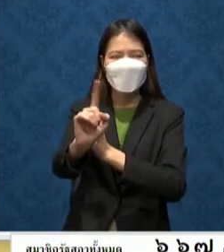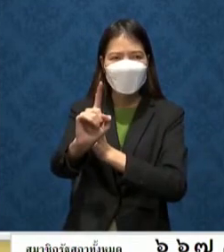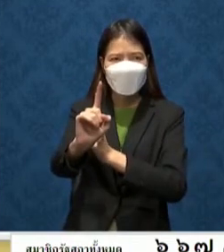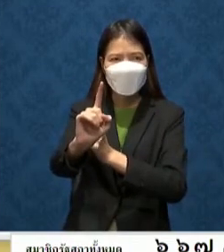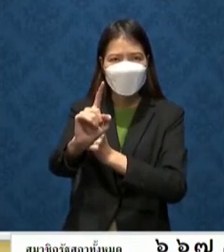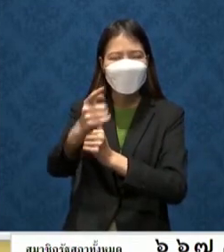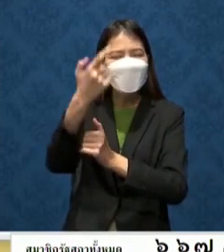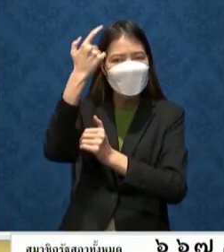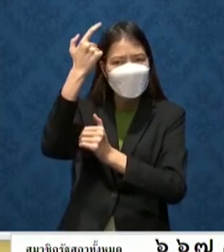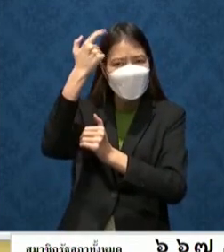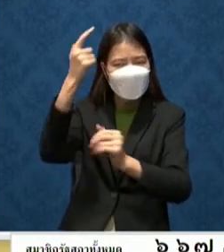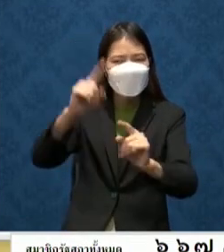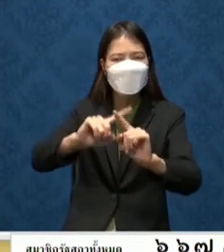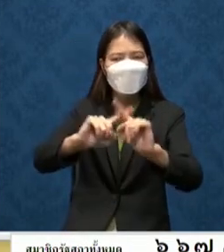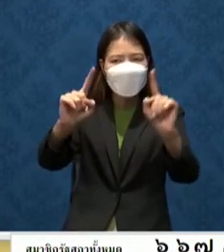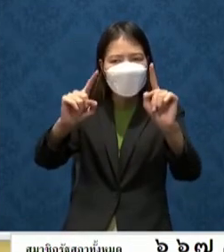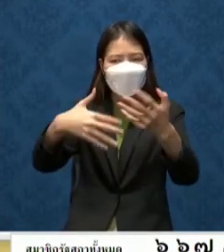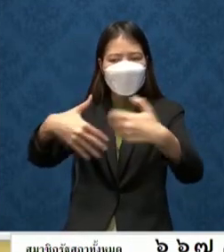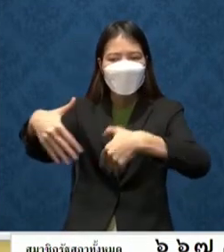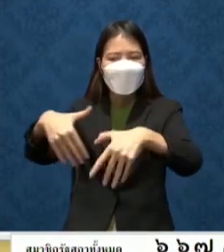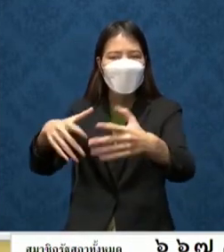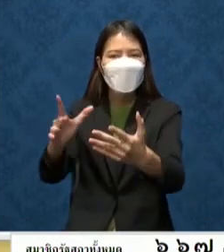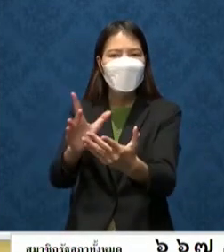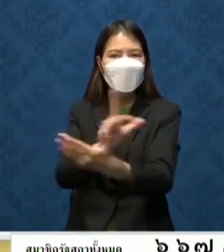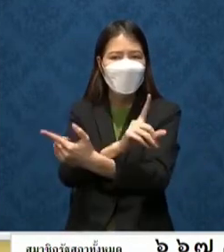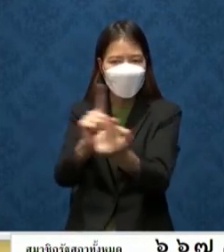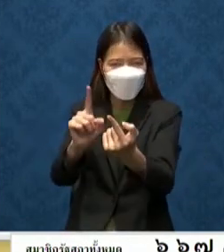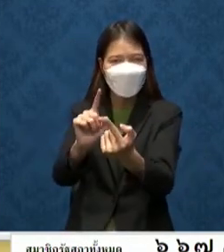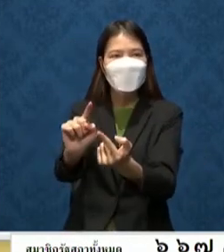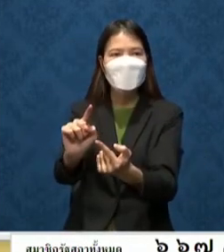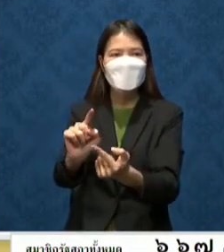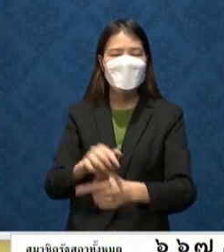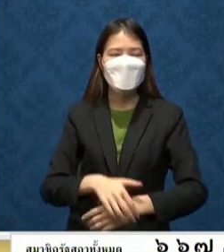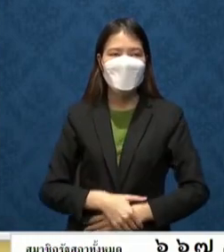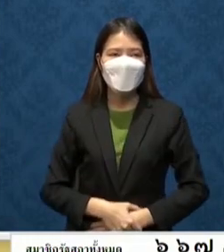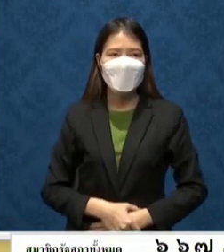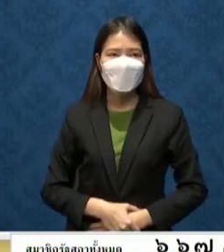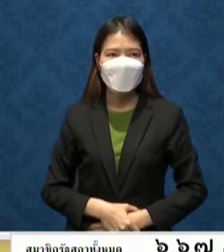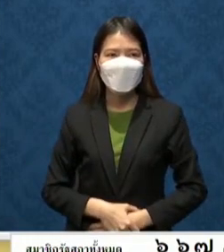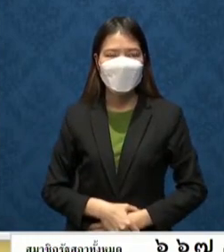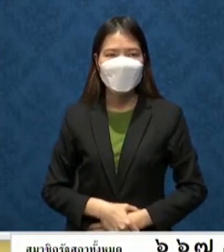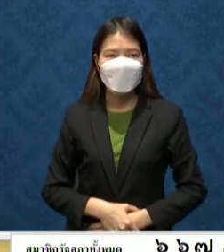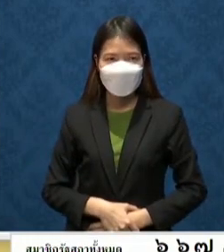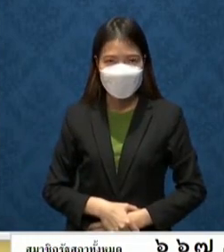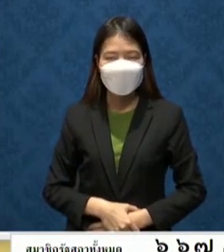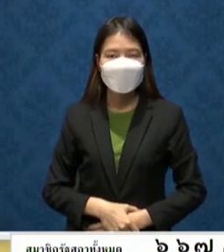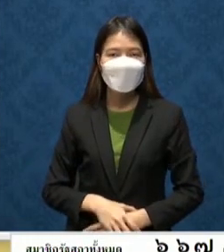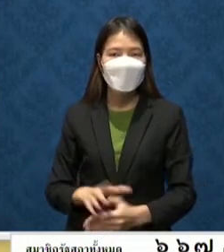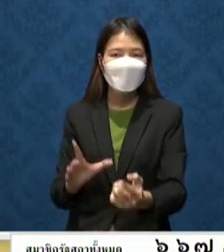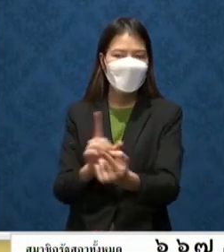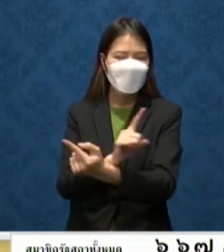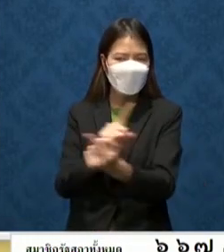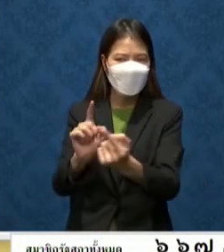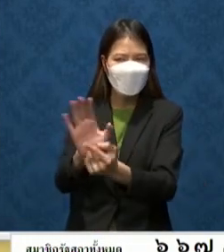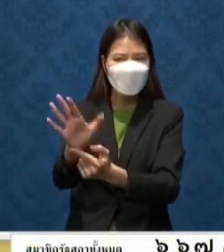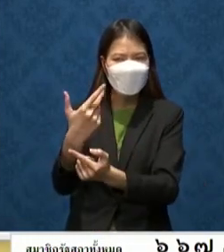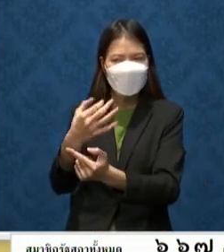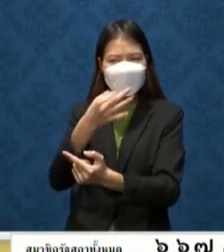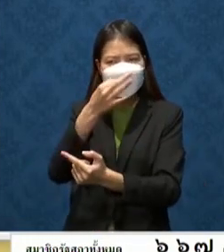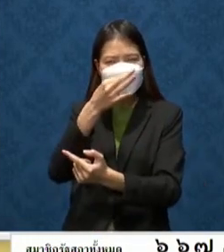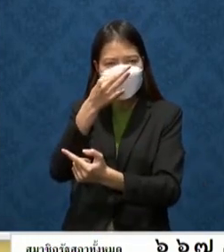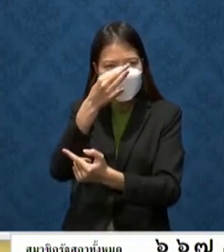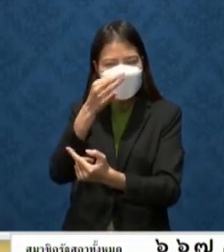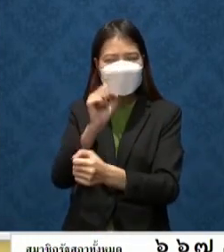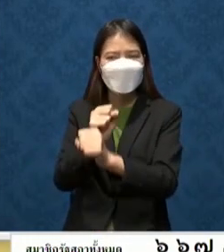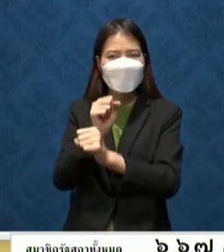ามคิดเหนต่ ๆ ของสังคมแล้วและสำคัที่สุดก็คอผู้ที่อยู่ในวิชาชีพเข้าออกมดคัดค้านจนออกแถลงการออกมา